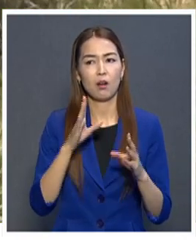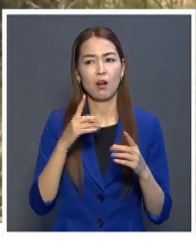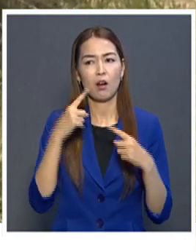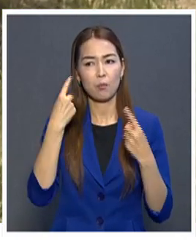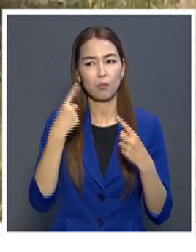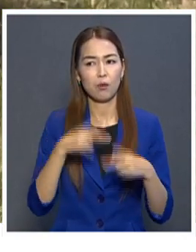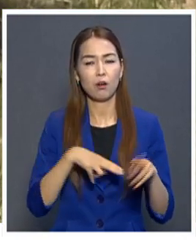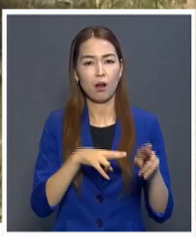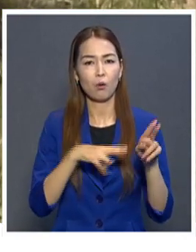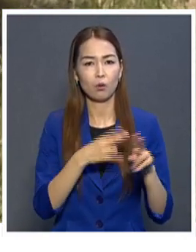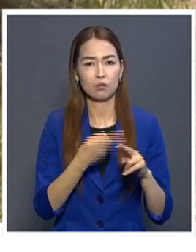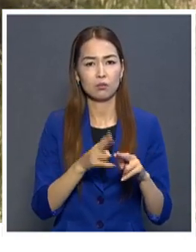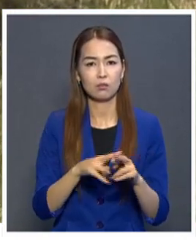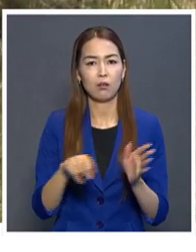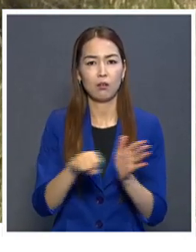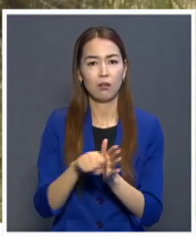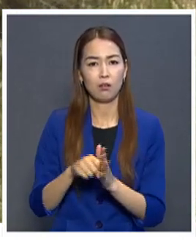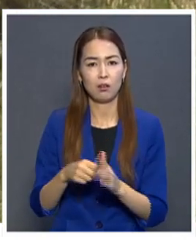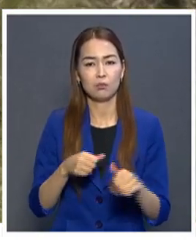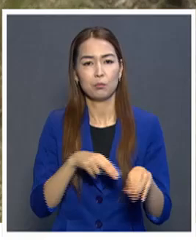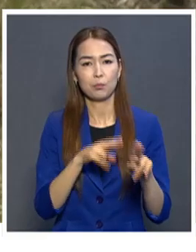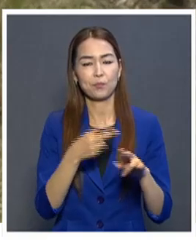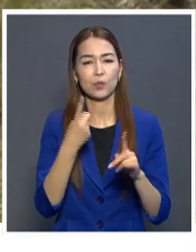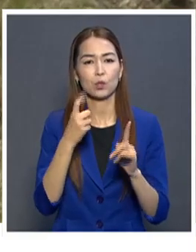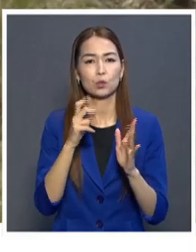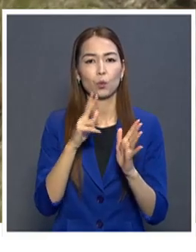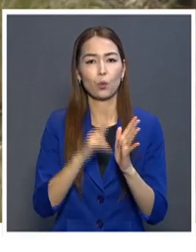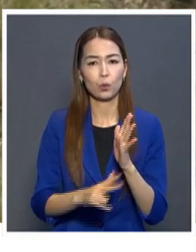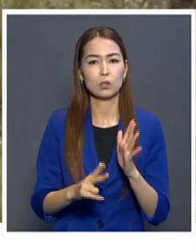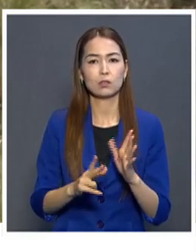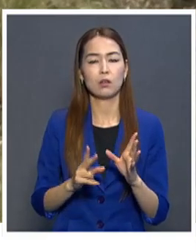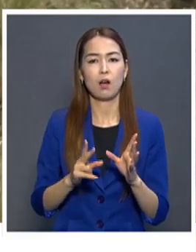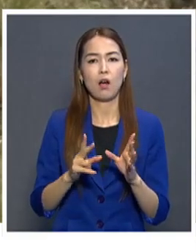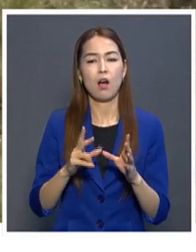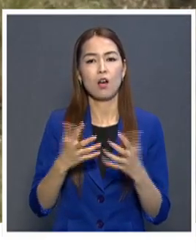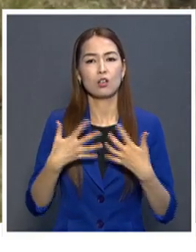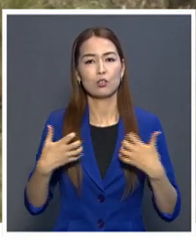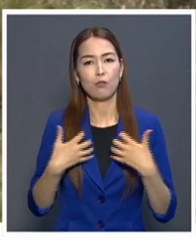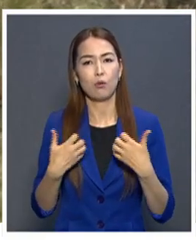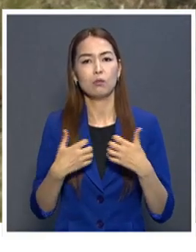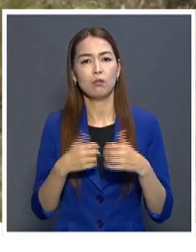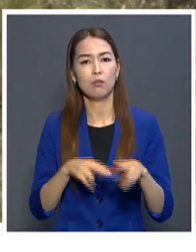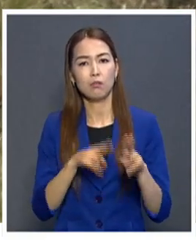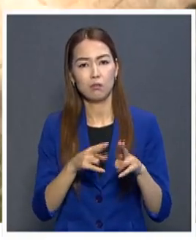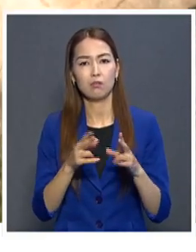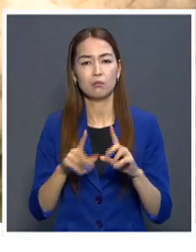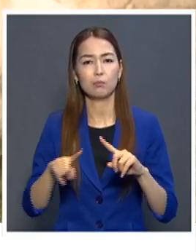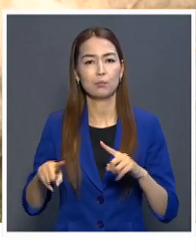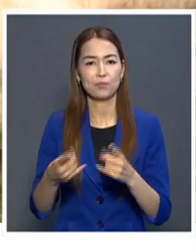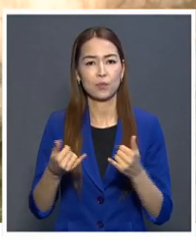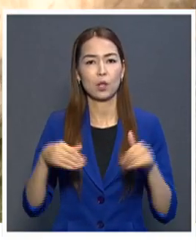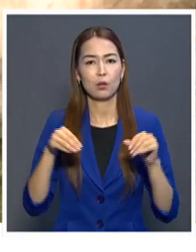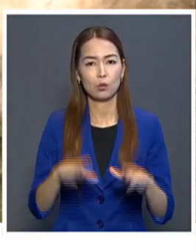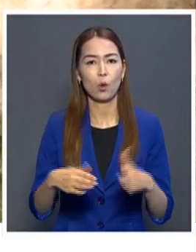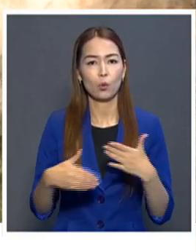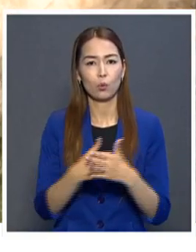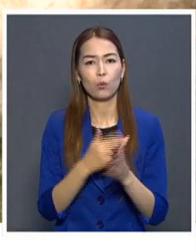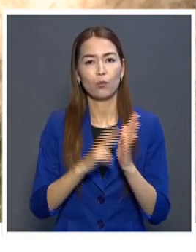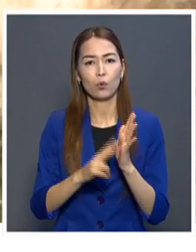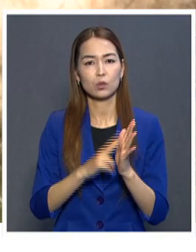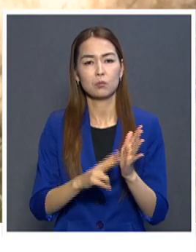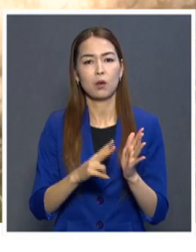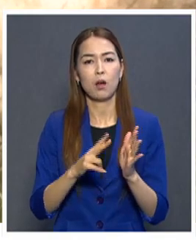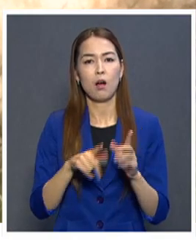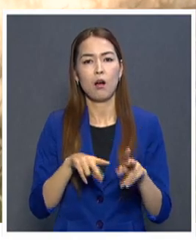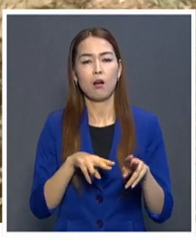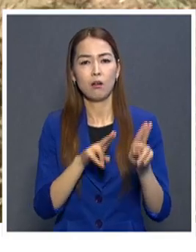ату азаймай тұр. Былтыр елімізде осындай 180 браконьерлік фактісі тіркелген. Оның 80-ге жуығы киік атуға байланысты.